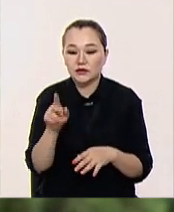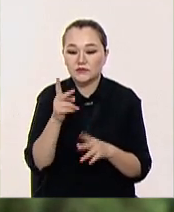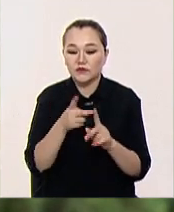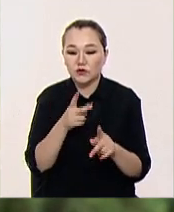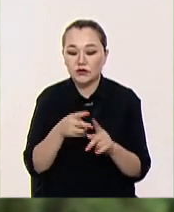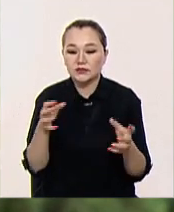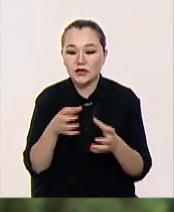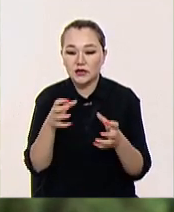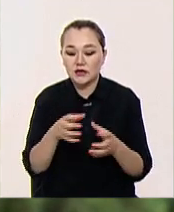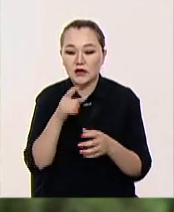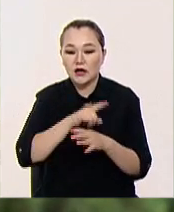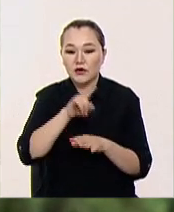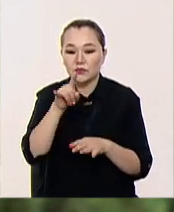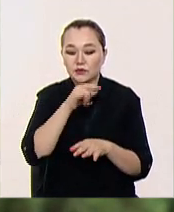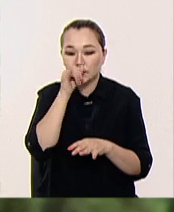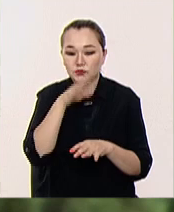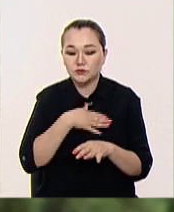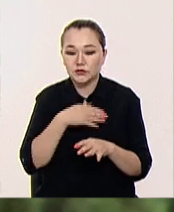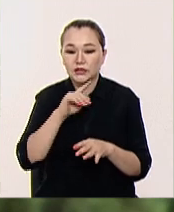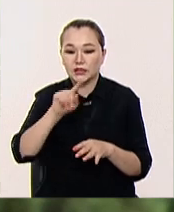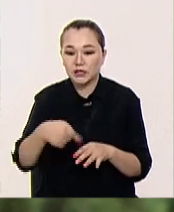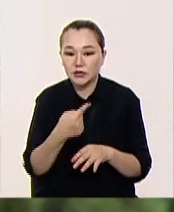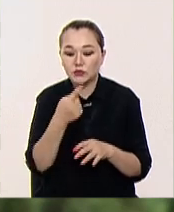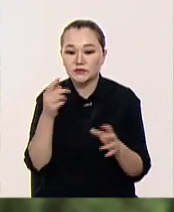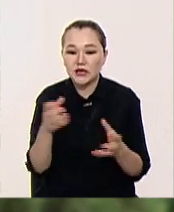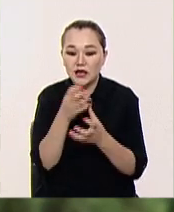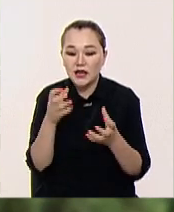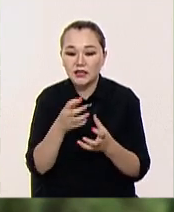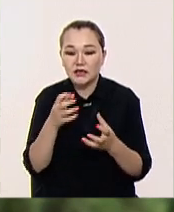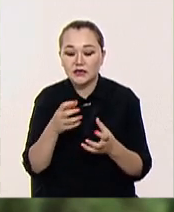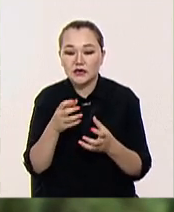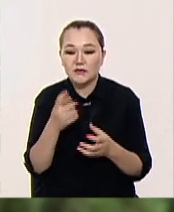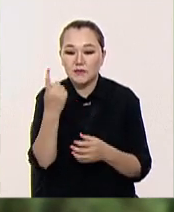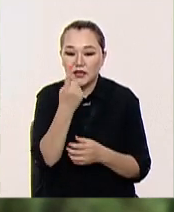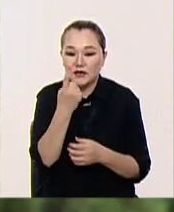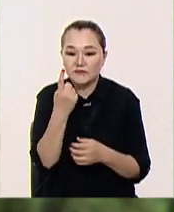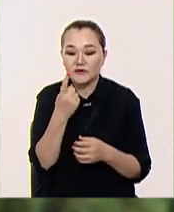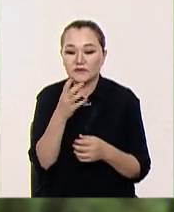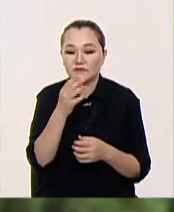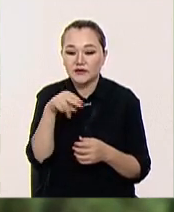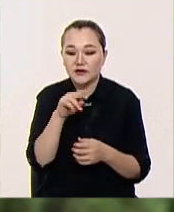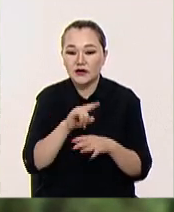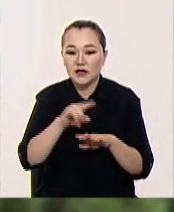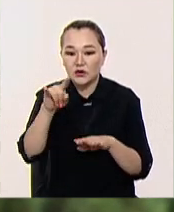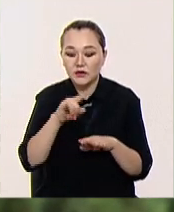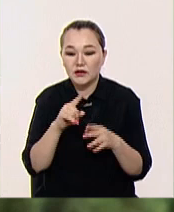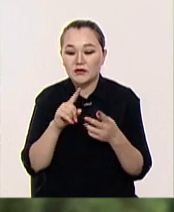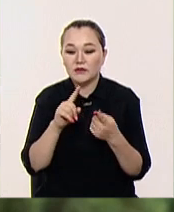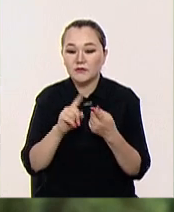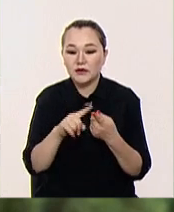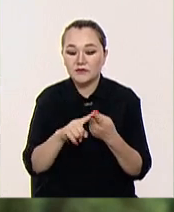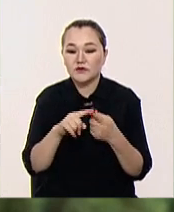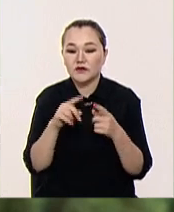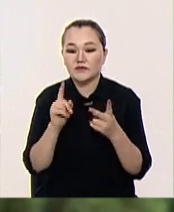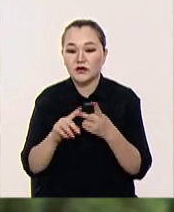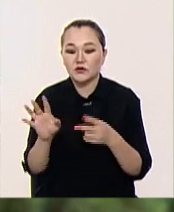сохраняет аэропорт. Мы требуем сохранения первого здания аэропорта. Не второго, а первого